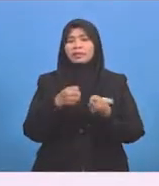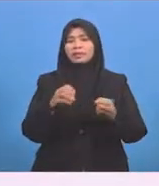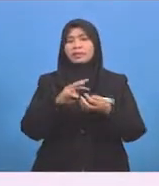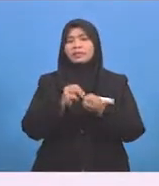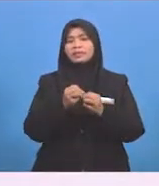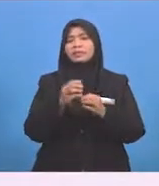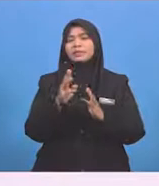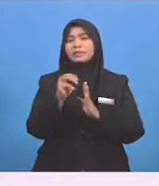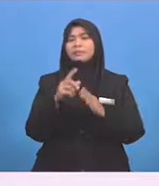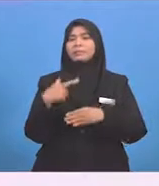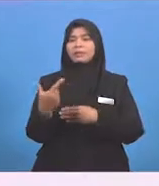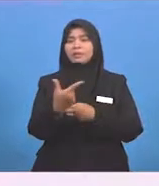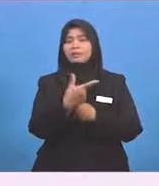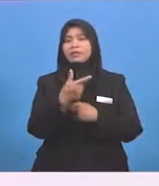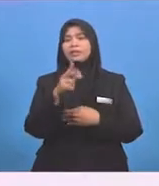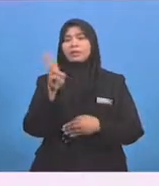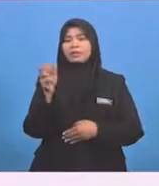melibatkan haba pendam tentu.